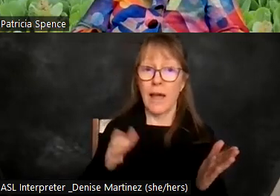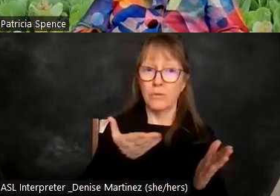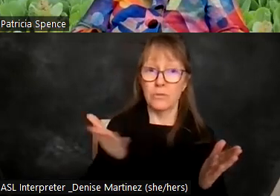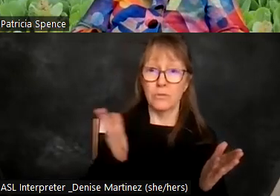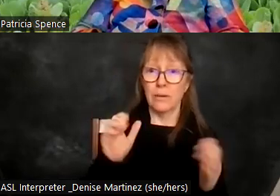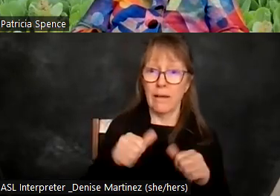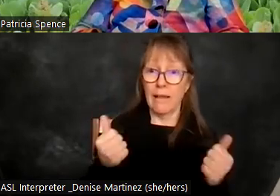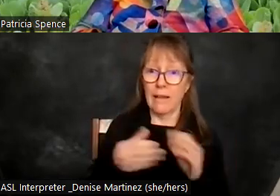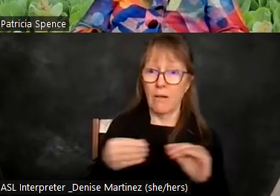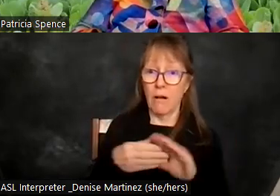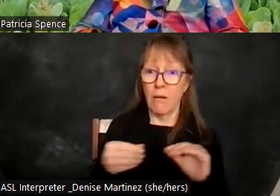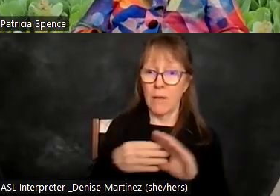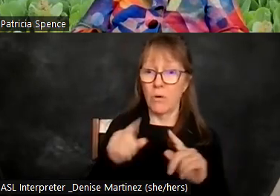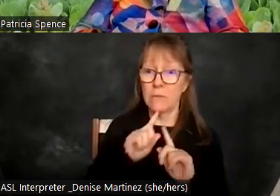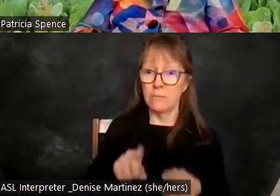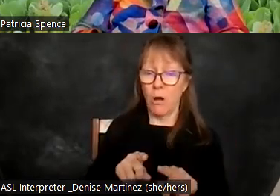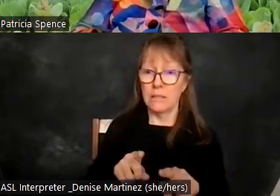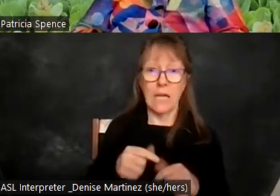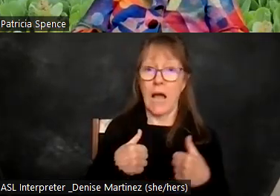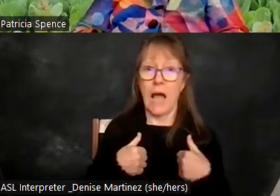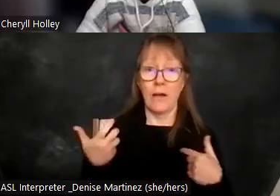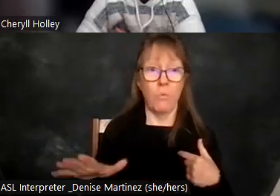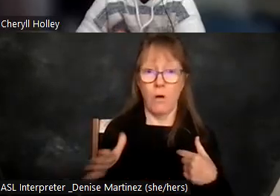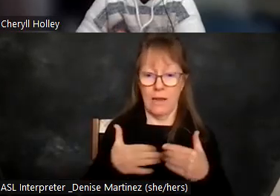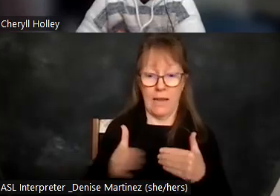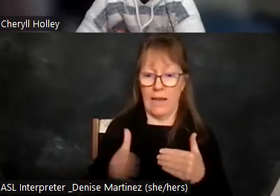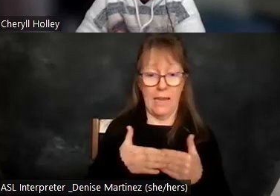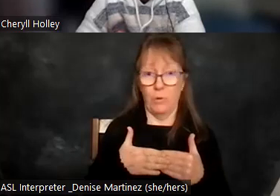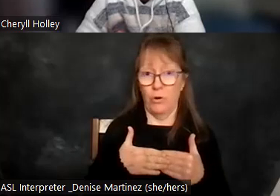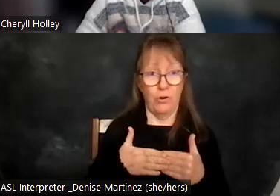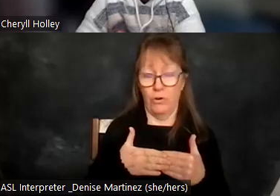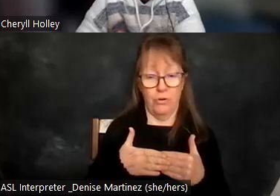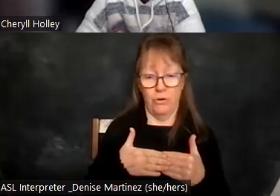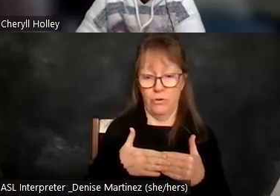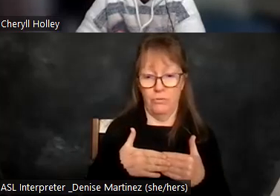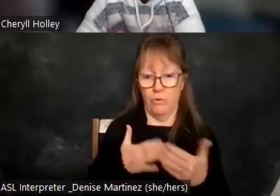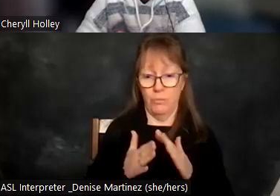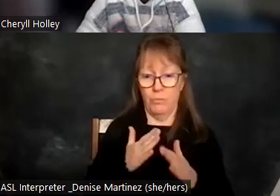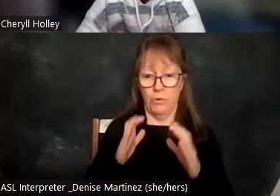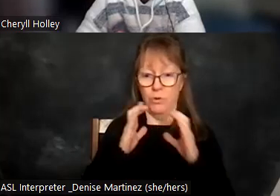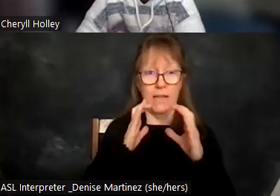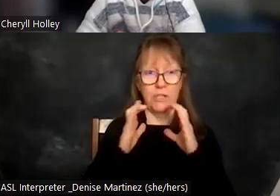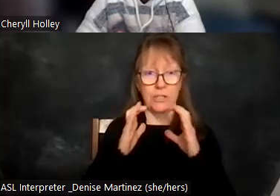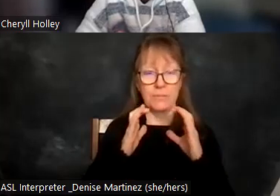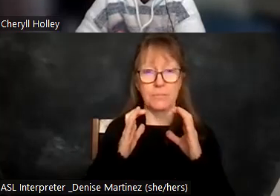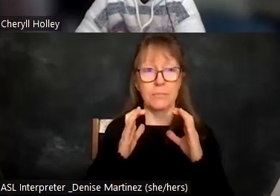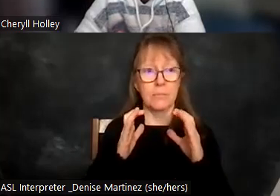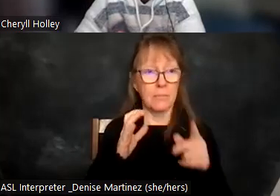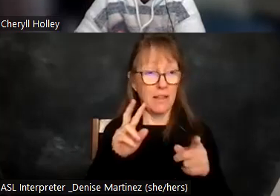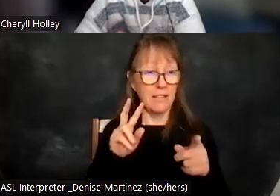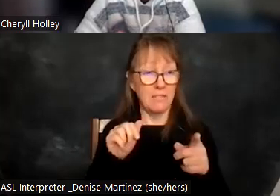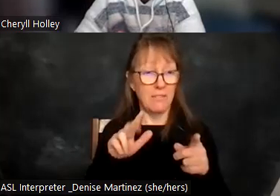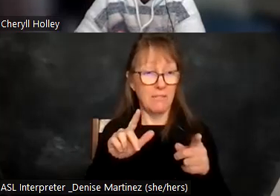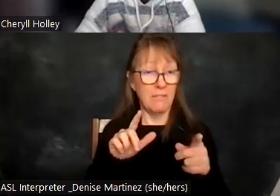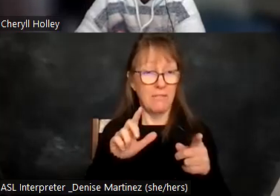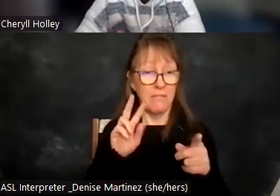nous any type avons of découvert. comment or response, but I Si don't want to be the gatekeeper here for communication. n'importe But I monde wonder, capable Valerie, could you just repeat parler, the capable